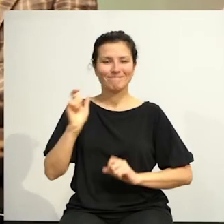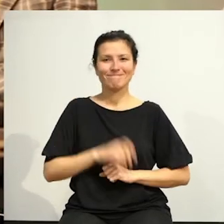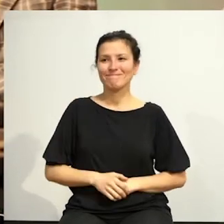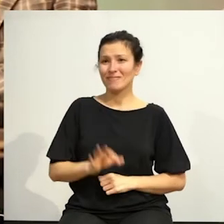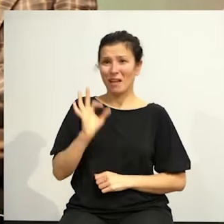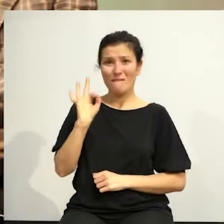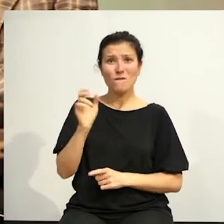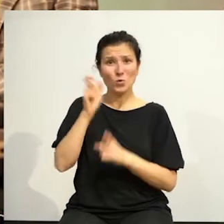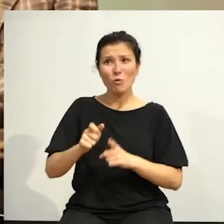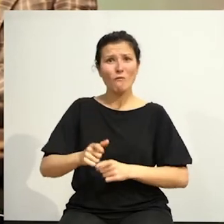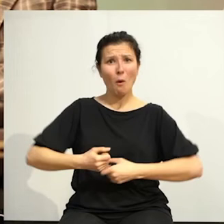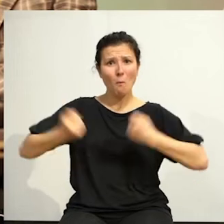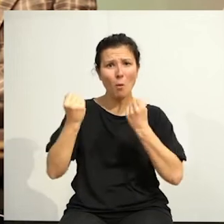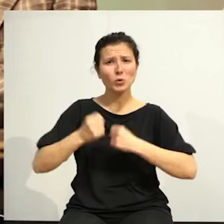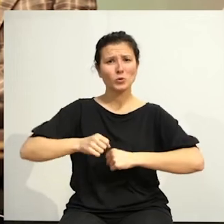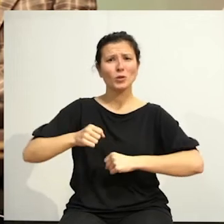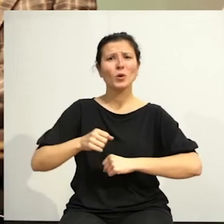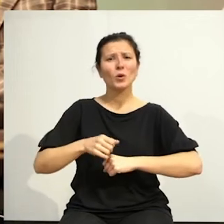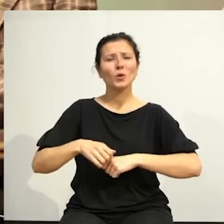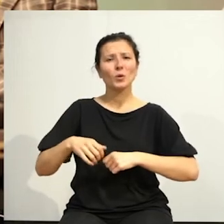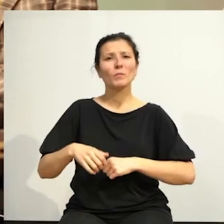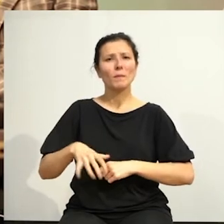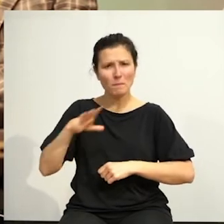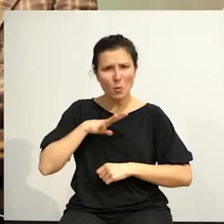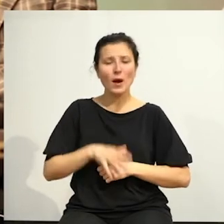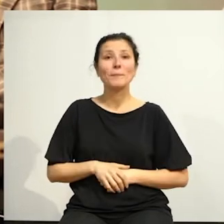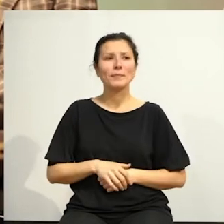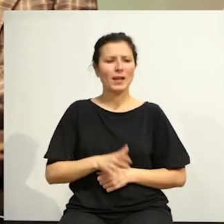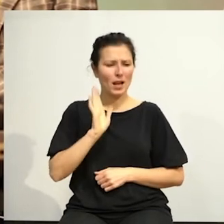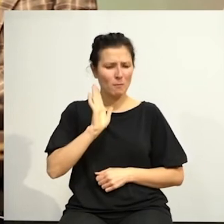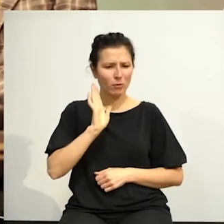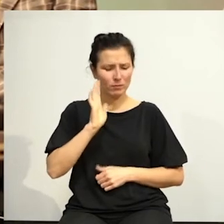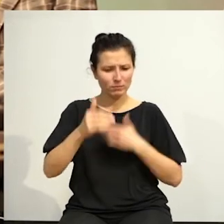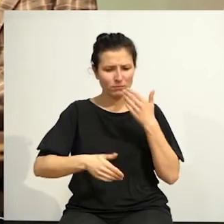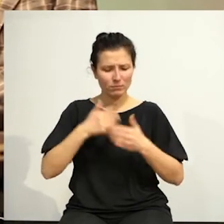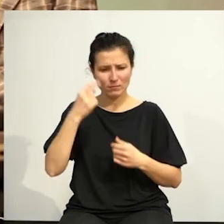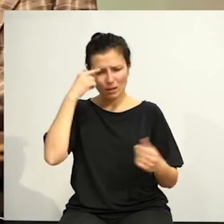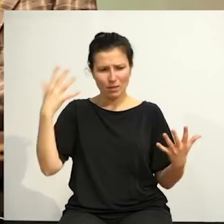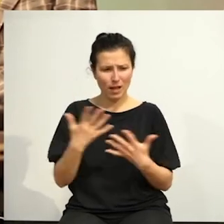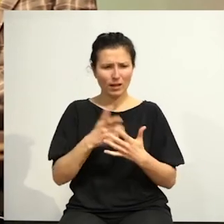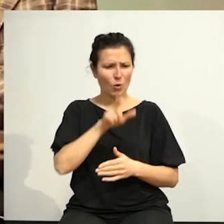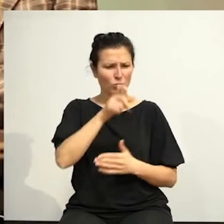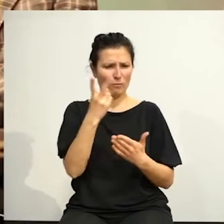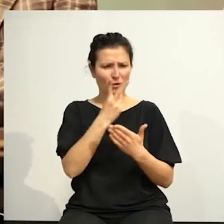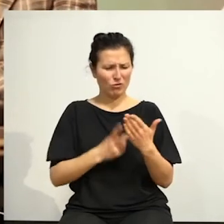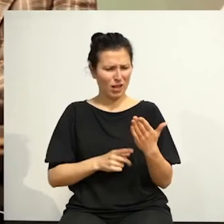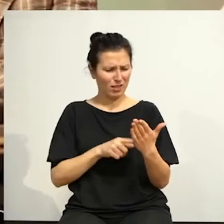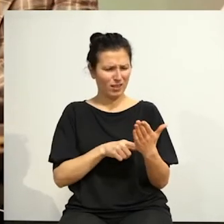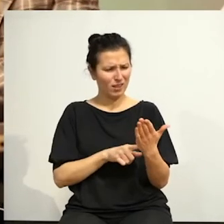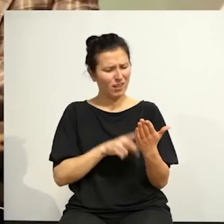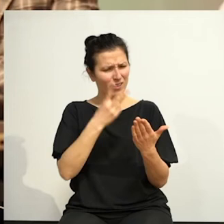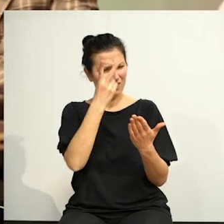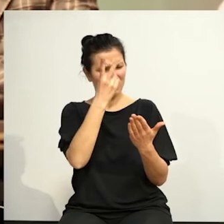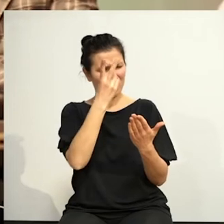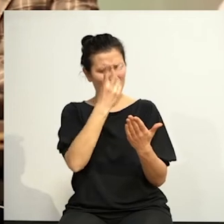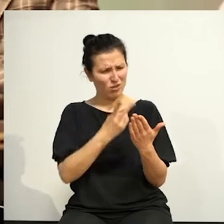słowo miało moc, tylko potem nagle, kiedy czytelnik zostawał z tekstem pisanym, wtedy się czuł zagubiony. I to